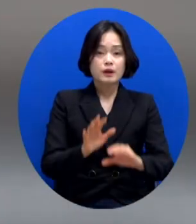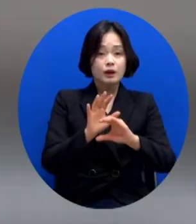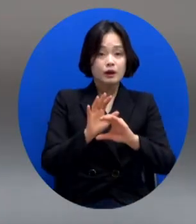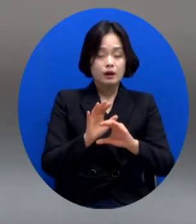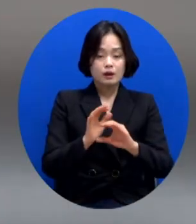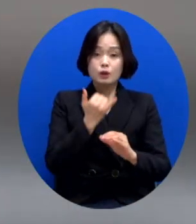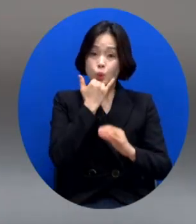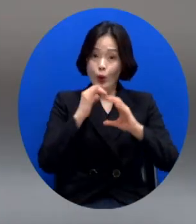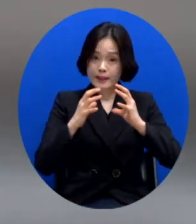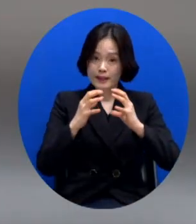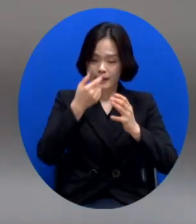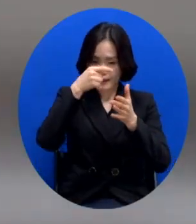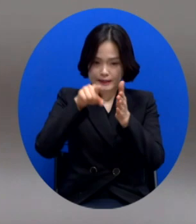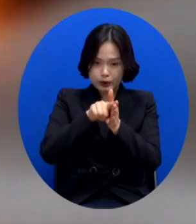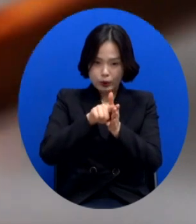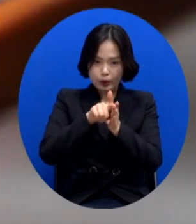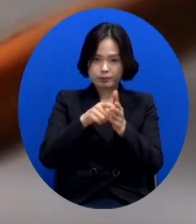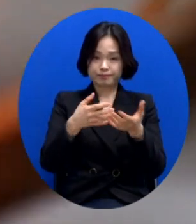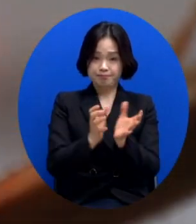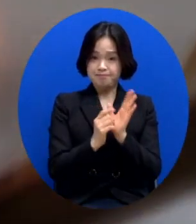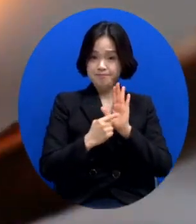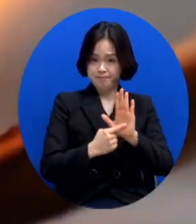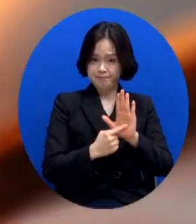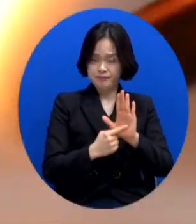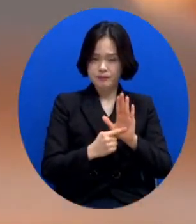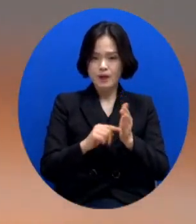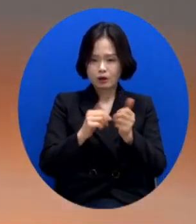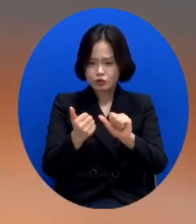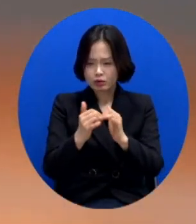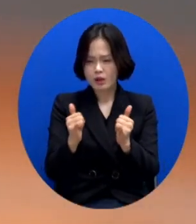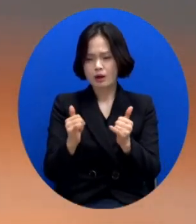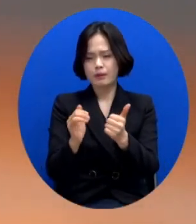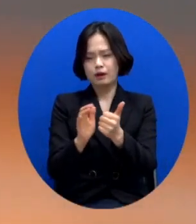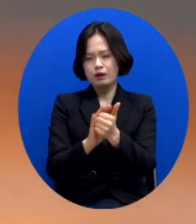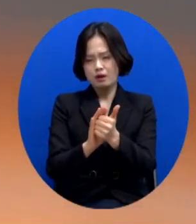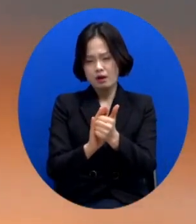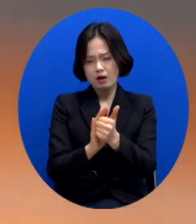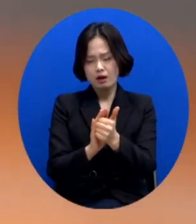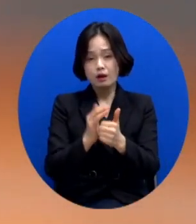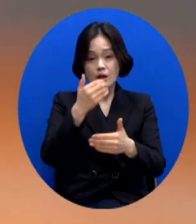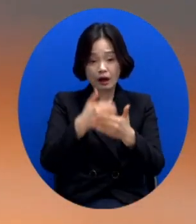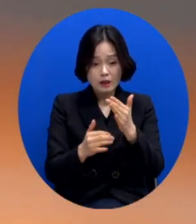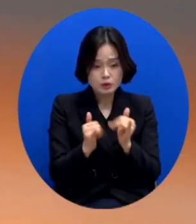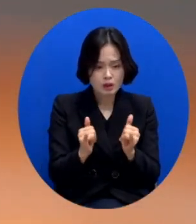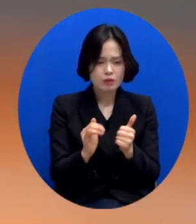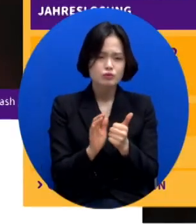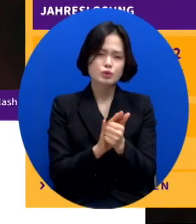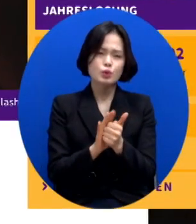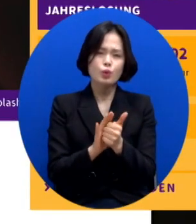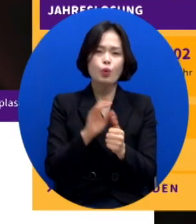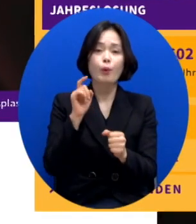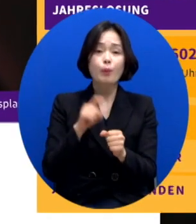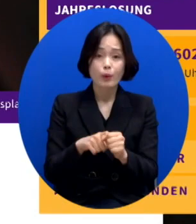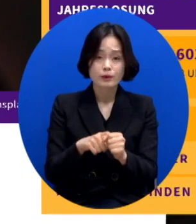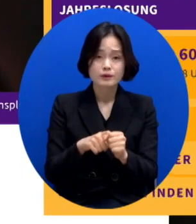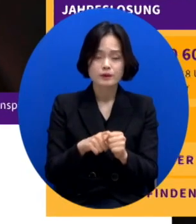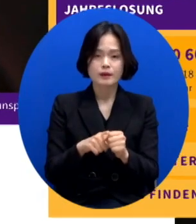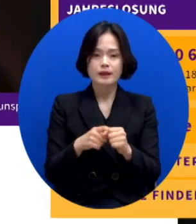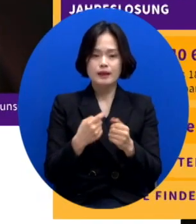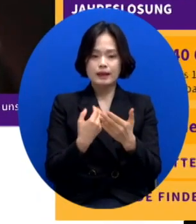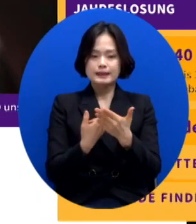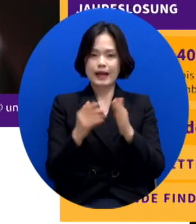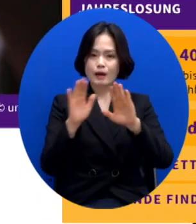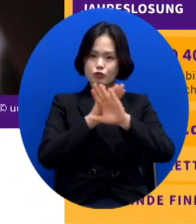개신교 게는 사망한 이들을 애도하고 사랑하는 가족을 전염병으로 떠나 모든 사람들을 위로하기 위해 창문에 구들 발